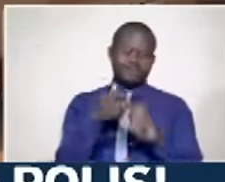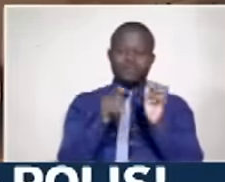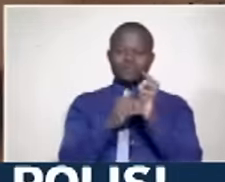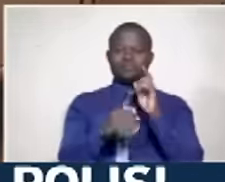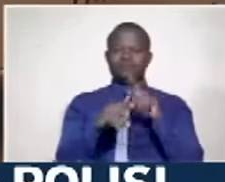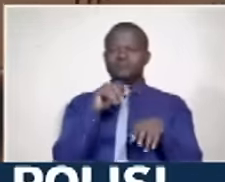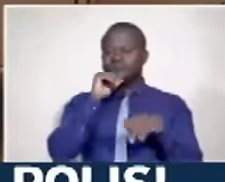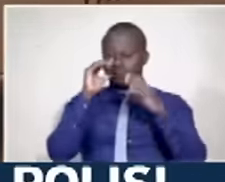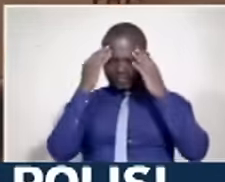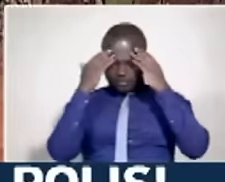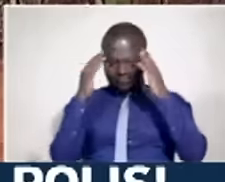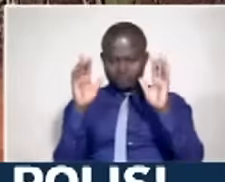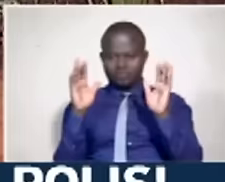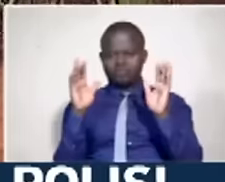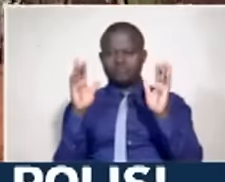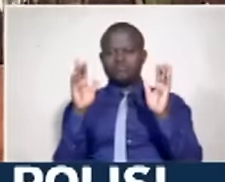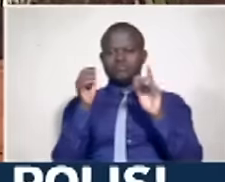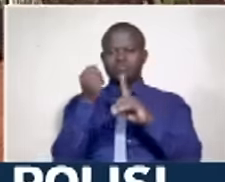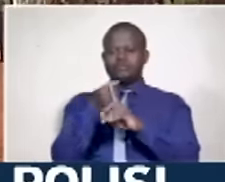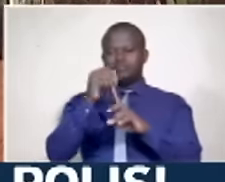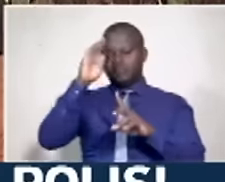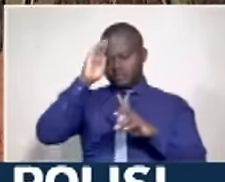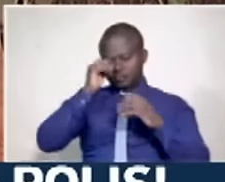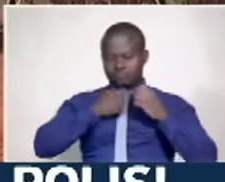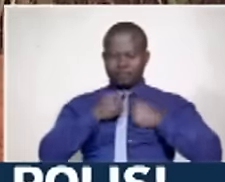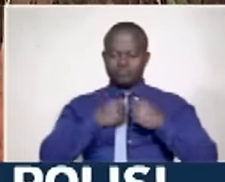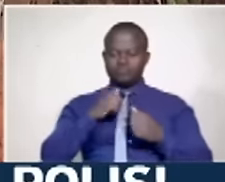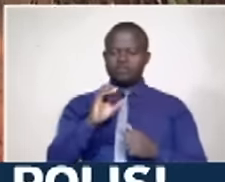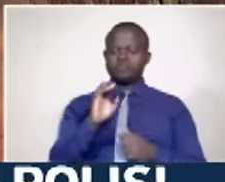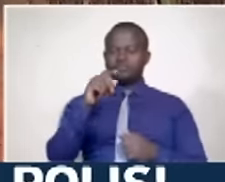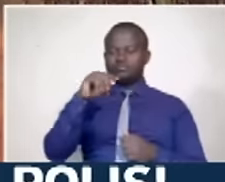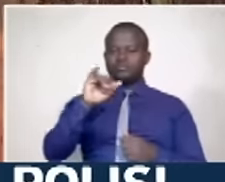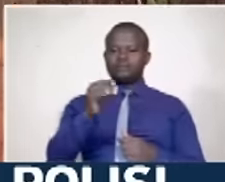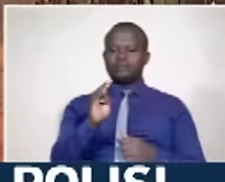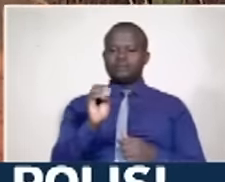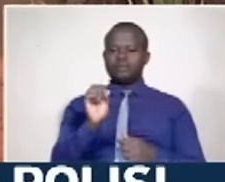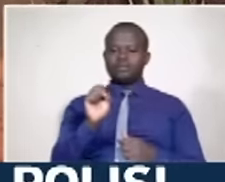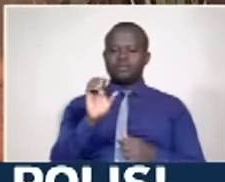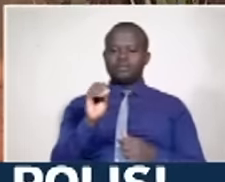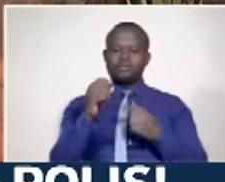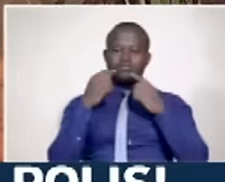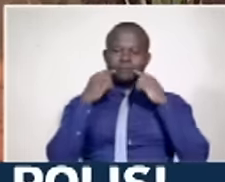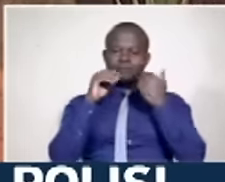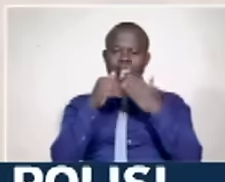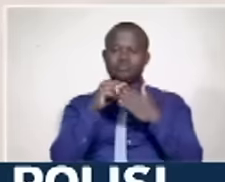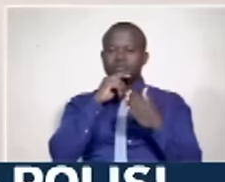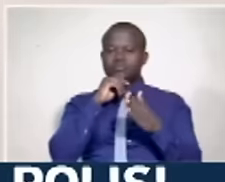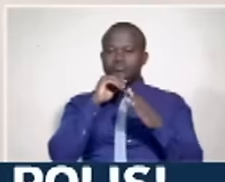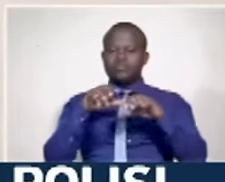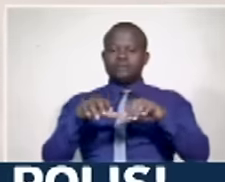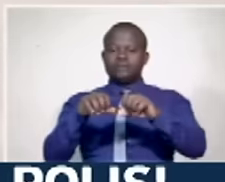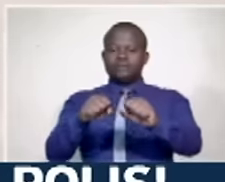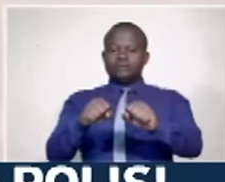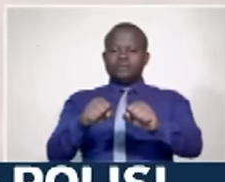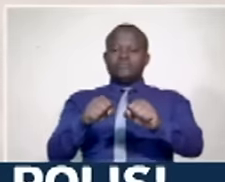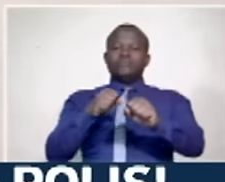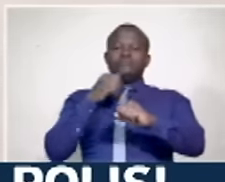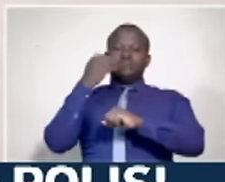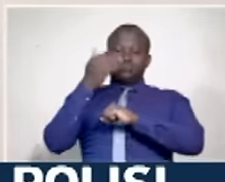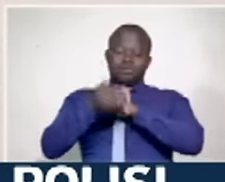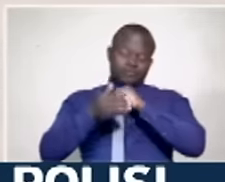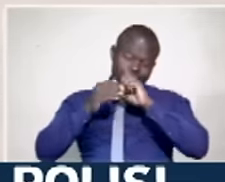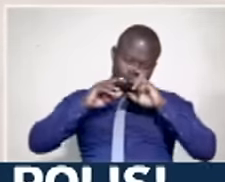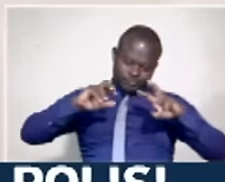abamwishe ntibamenyekanye. Umuvugizi wa polisi y'u Rwanda CP John Bosco Kabera avuga ko uyu mugabo yatawe muri yombi nyuma